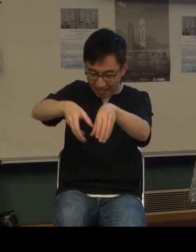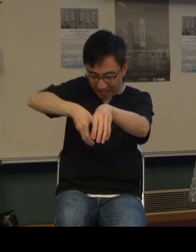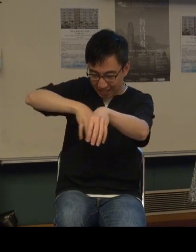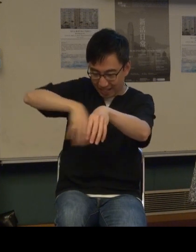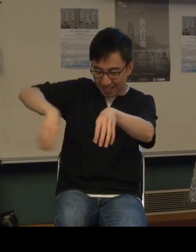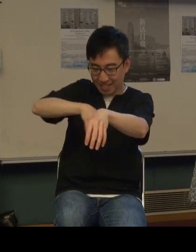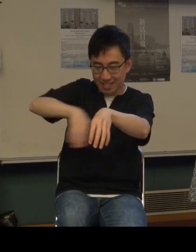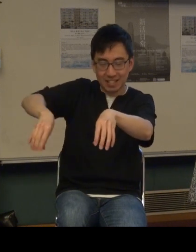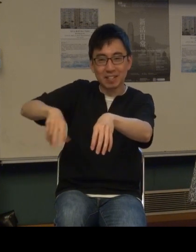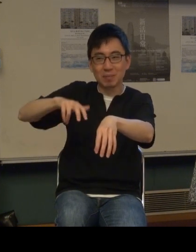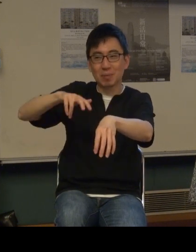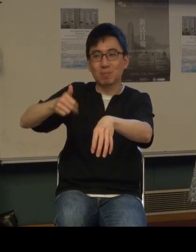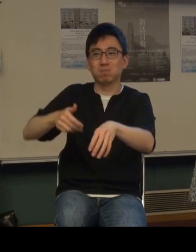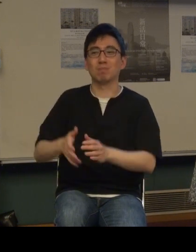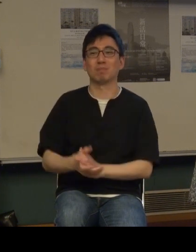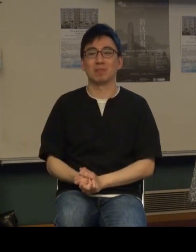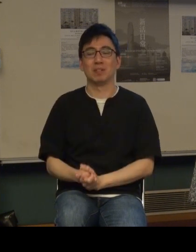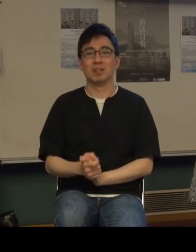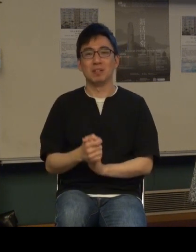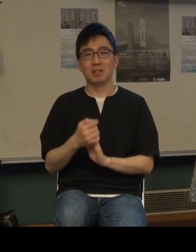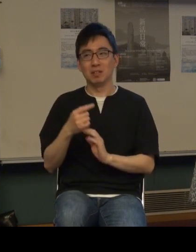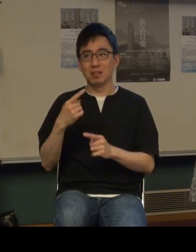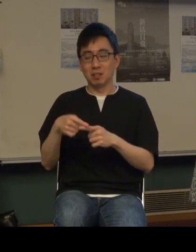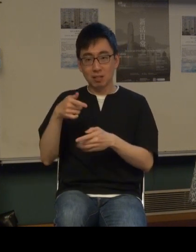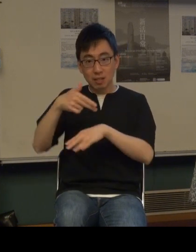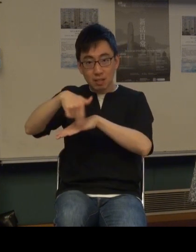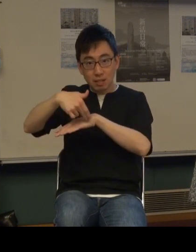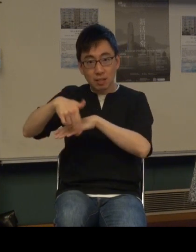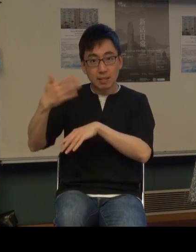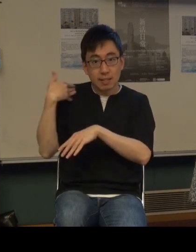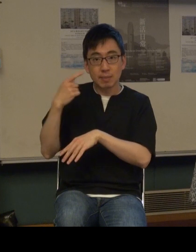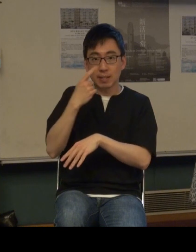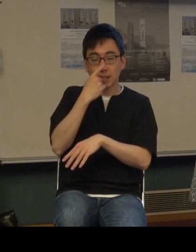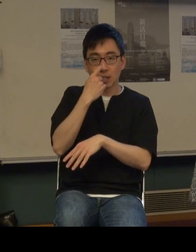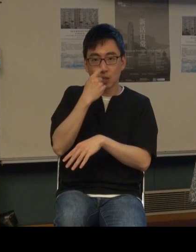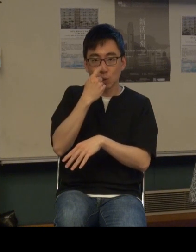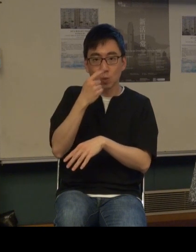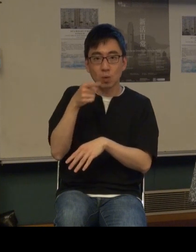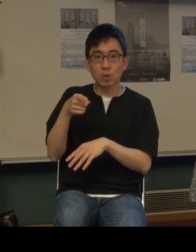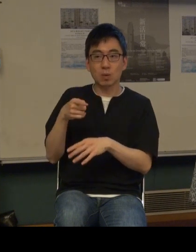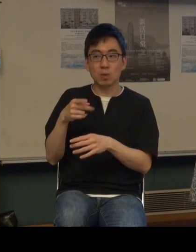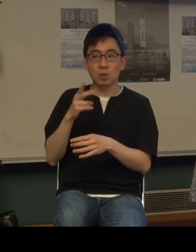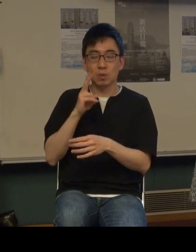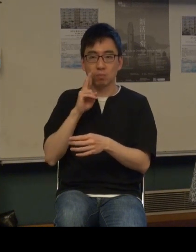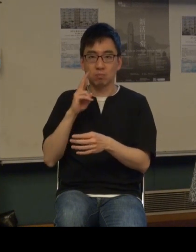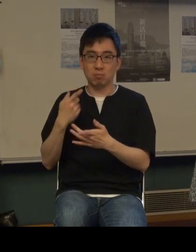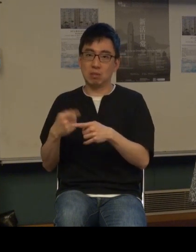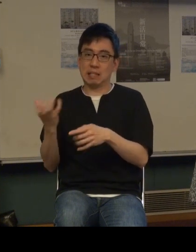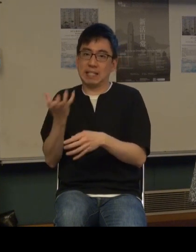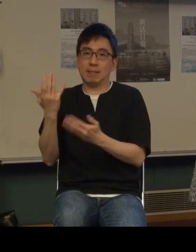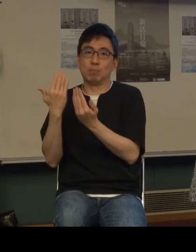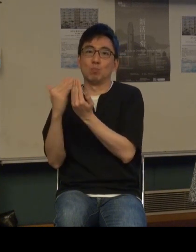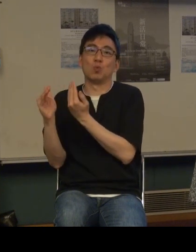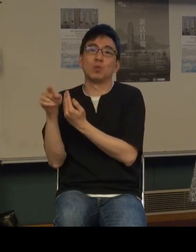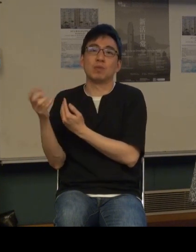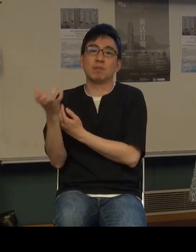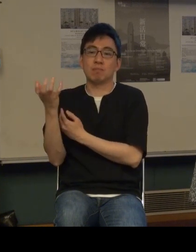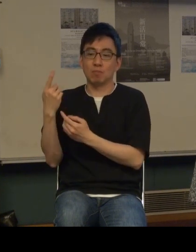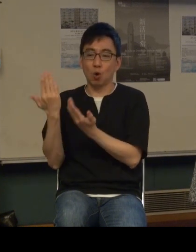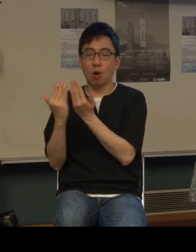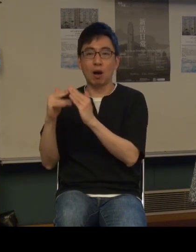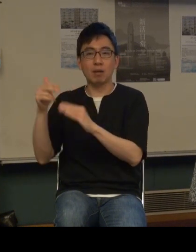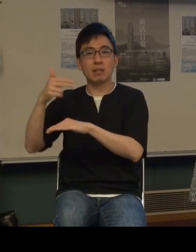字。咁啊，呢個 E 字型嘅設計咧，喺當時嘅英國咧，係一個好似係一個即係好最流行嘅一個學